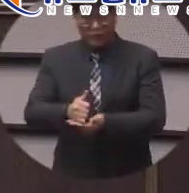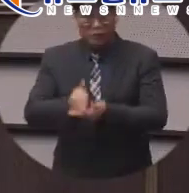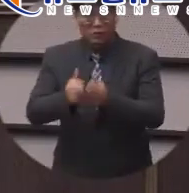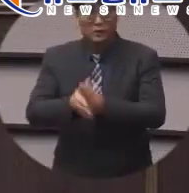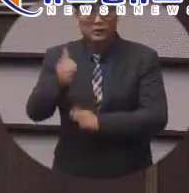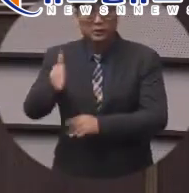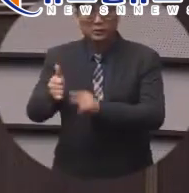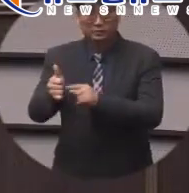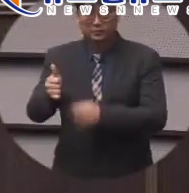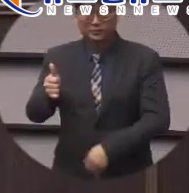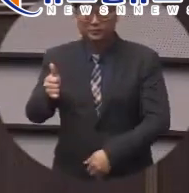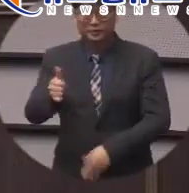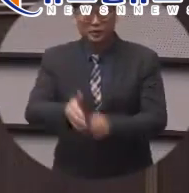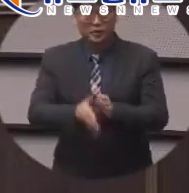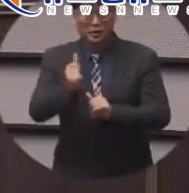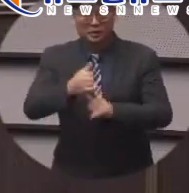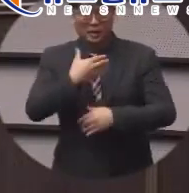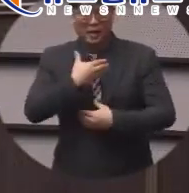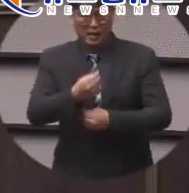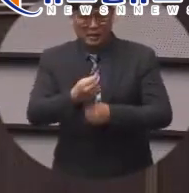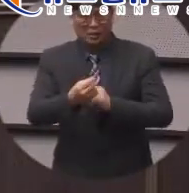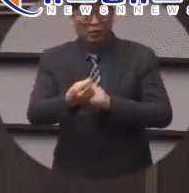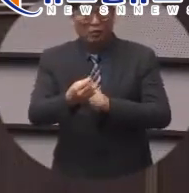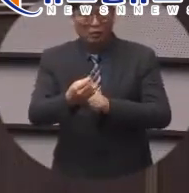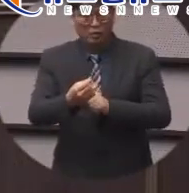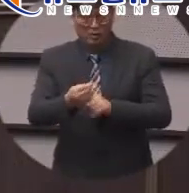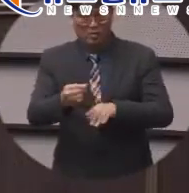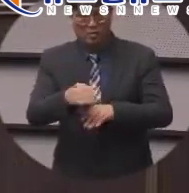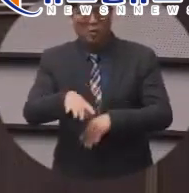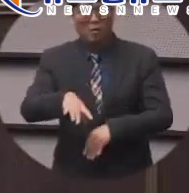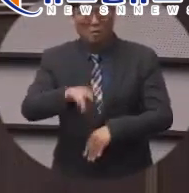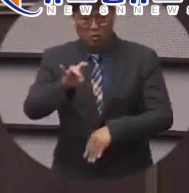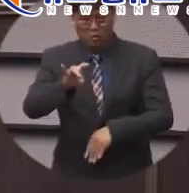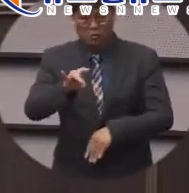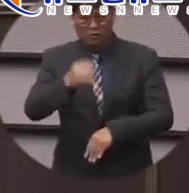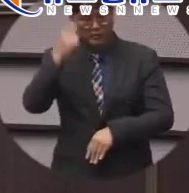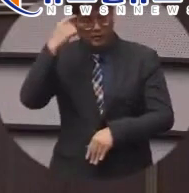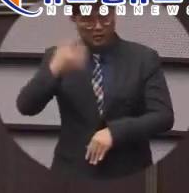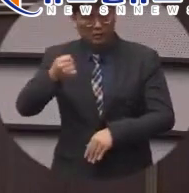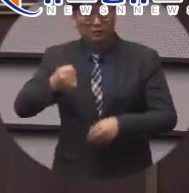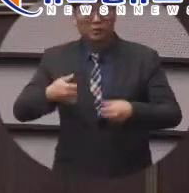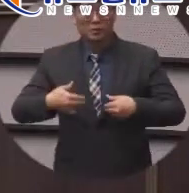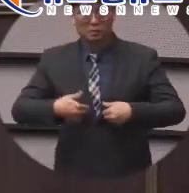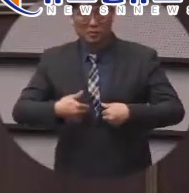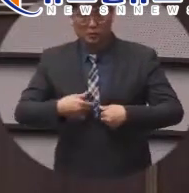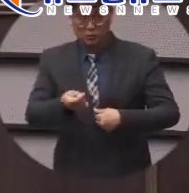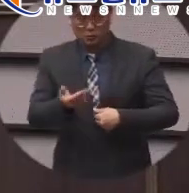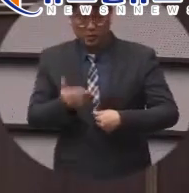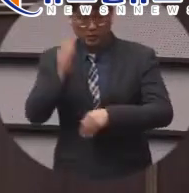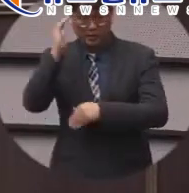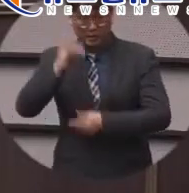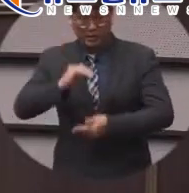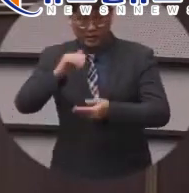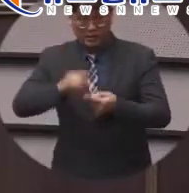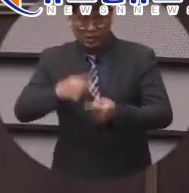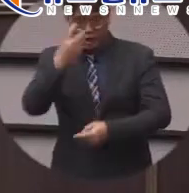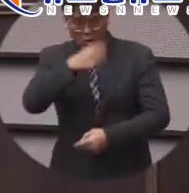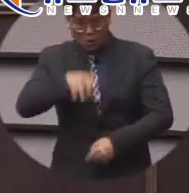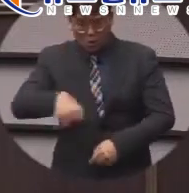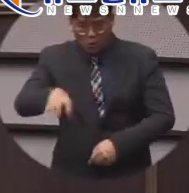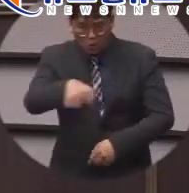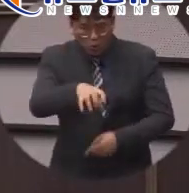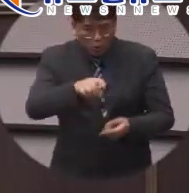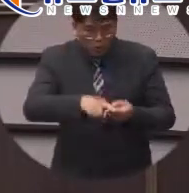존경하는 시장님, 시민들의 안전은 무엇보다 우선시되어야 합니다. 앞서 말씀드린 점검